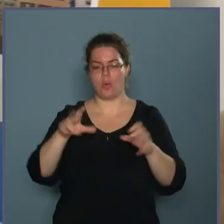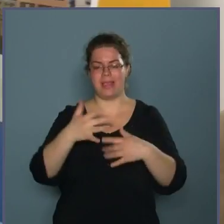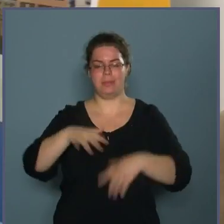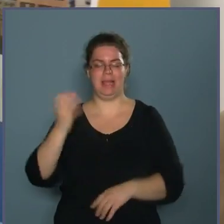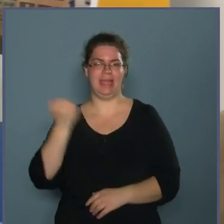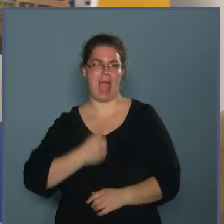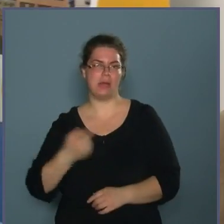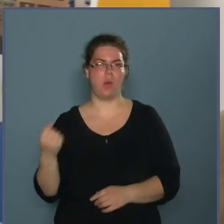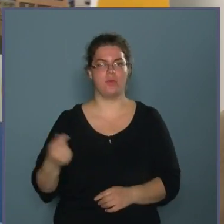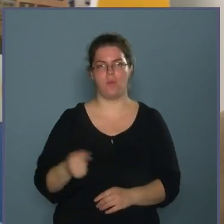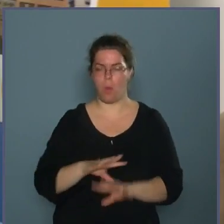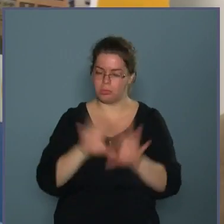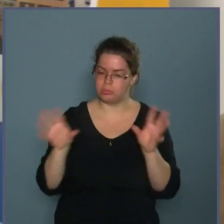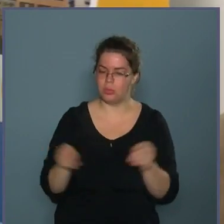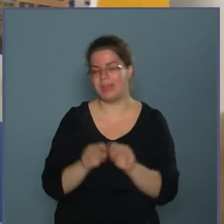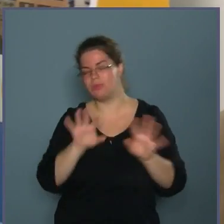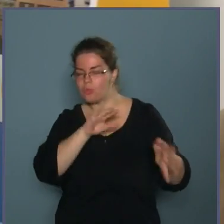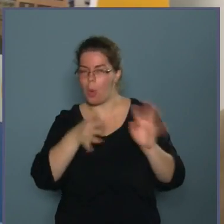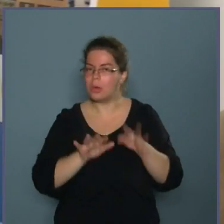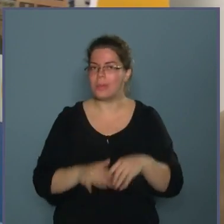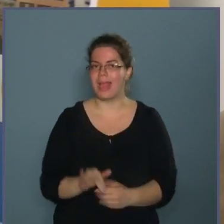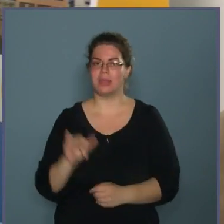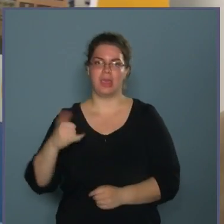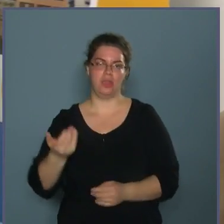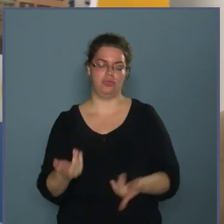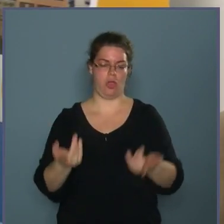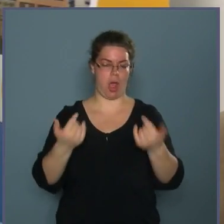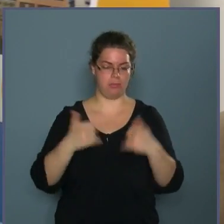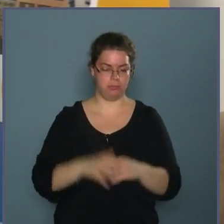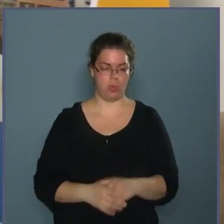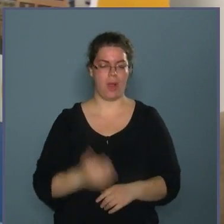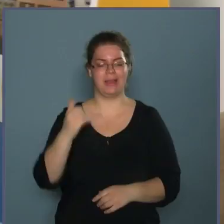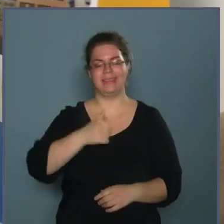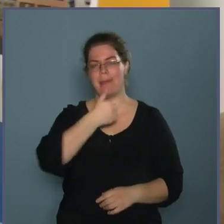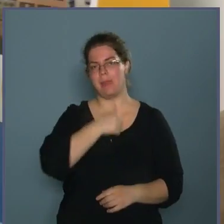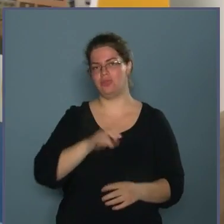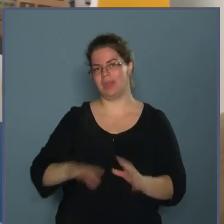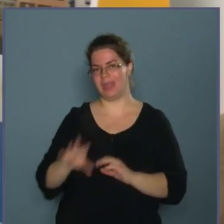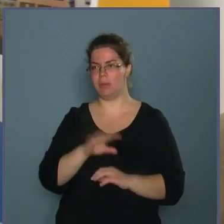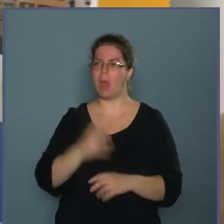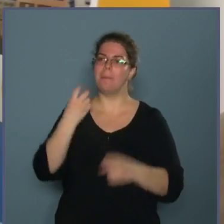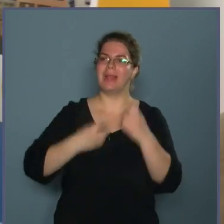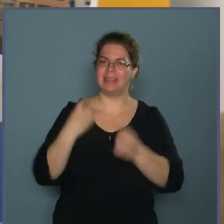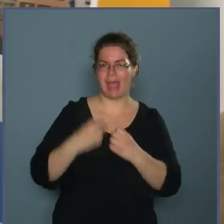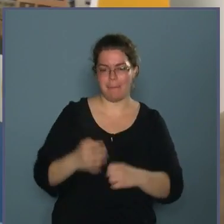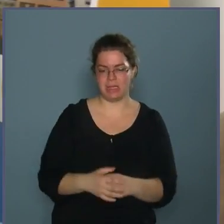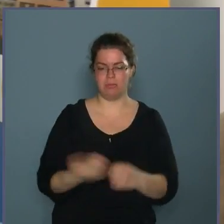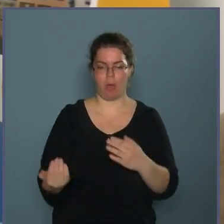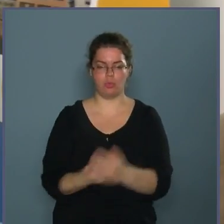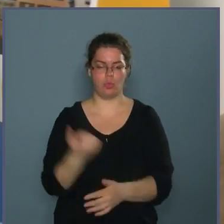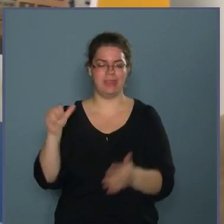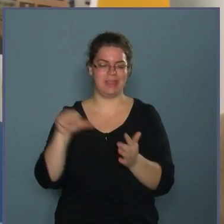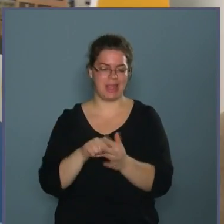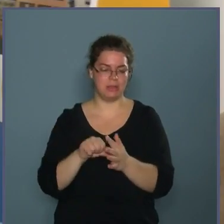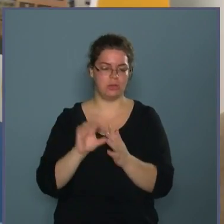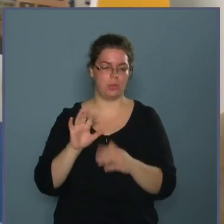fog össze körülbelül, és abból a délpesti régióba, beleszámítva az új